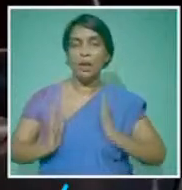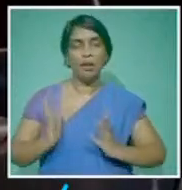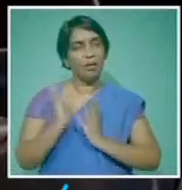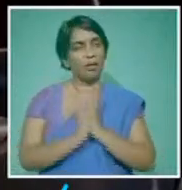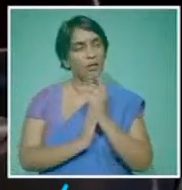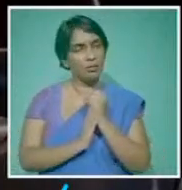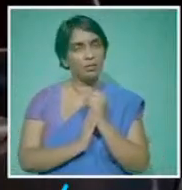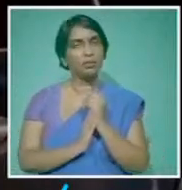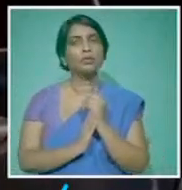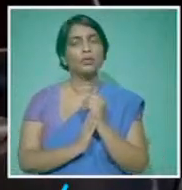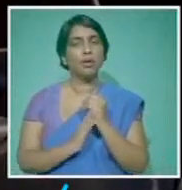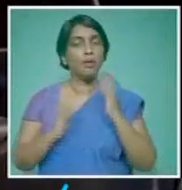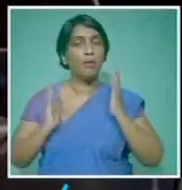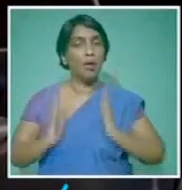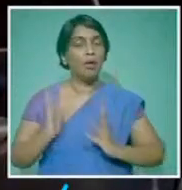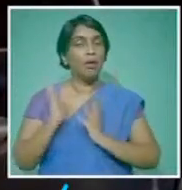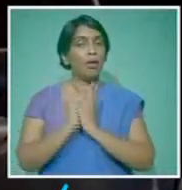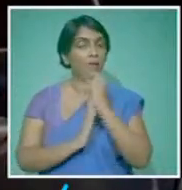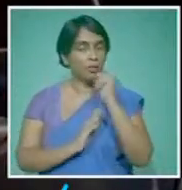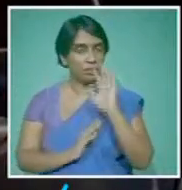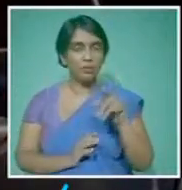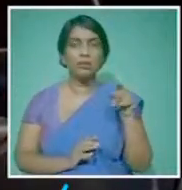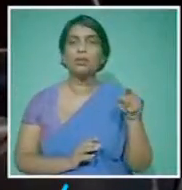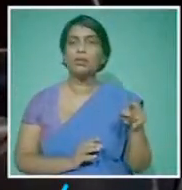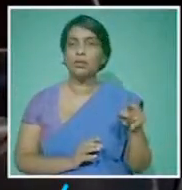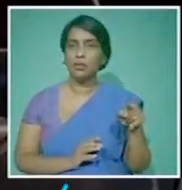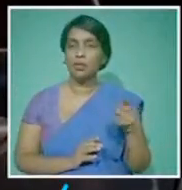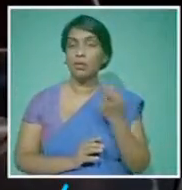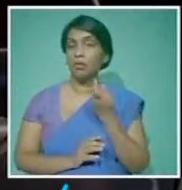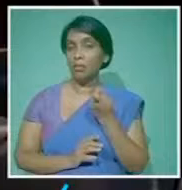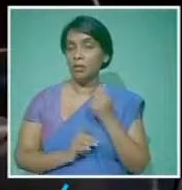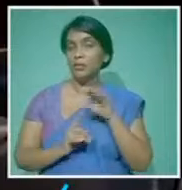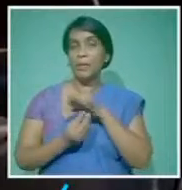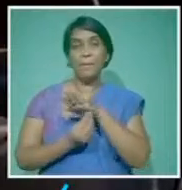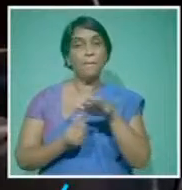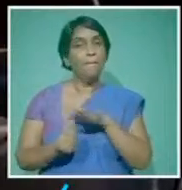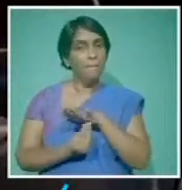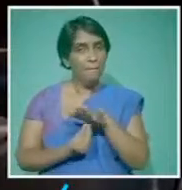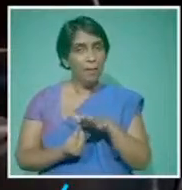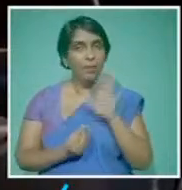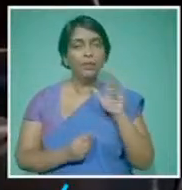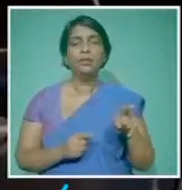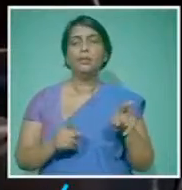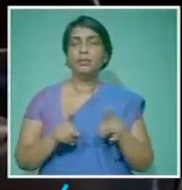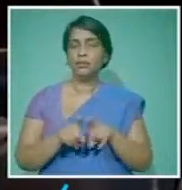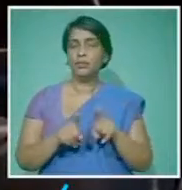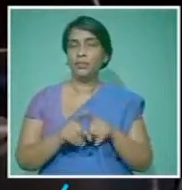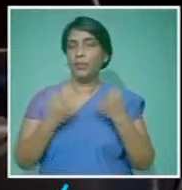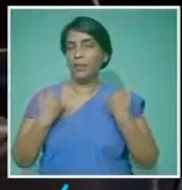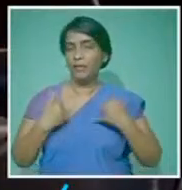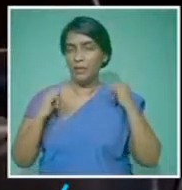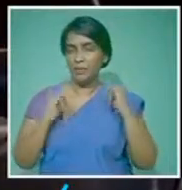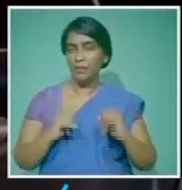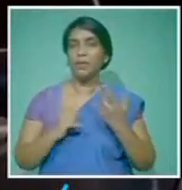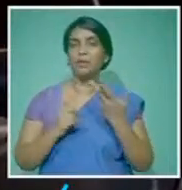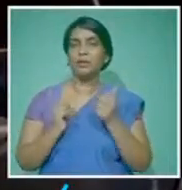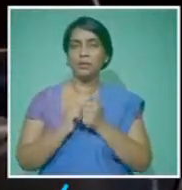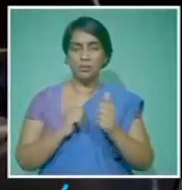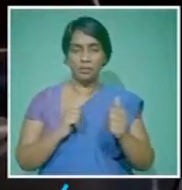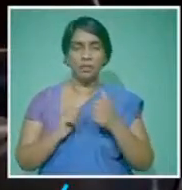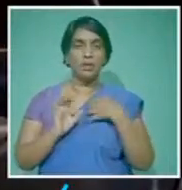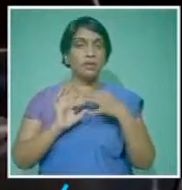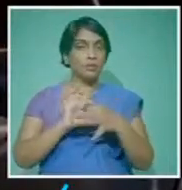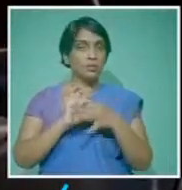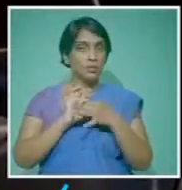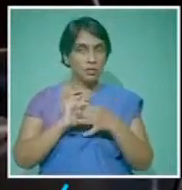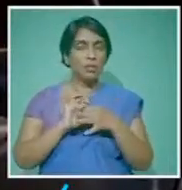හිමිකම් මානව අයිතිවාසිකම් ආර්ථික ප්‍රජාතන්ත්‍රවාදය සහ දූෂණය වංචාව අතර